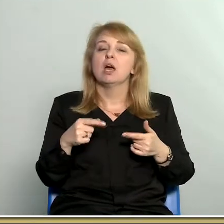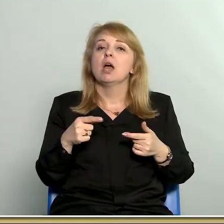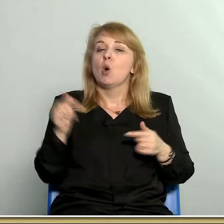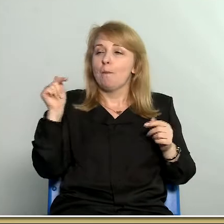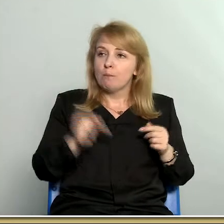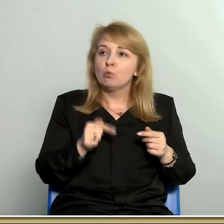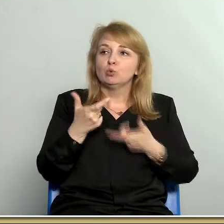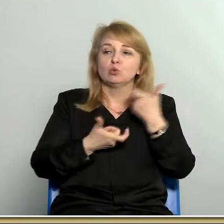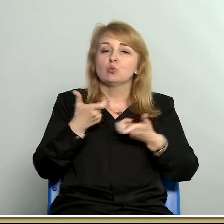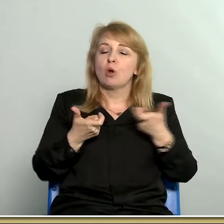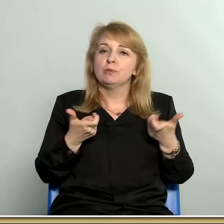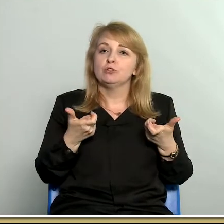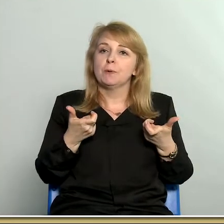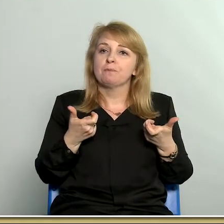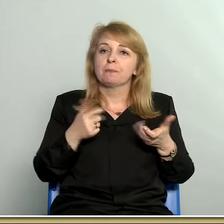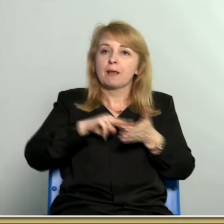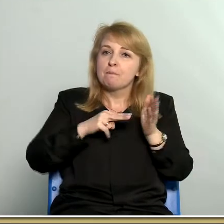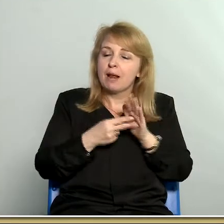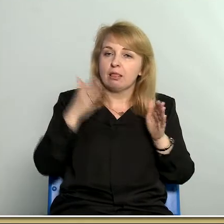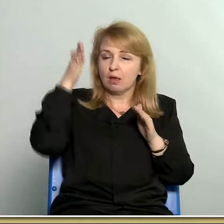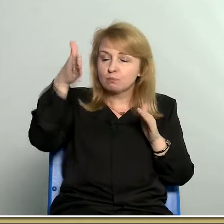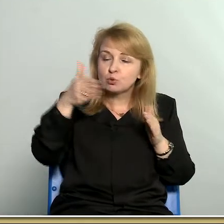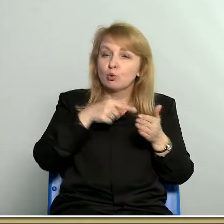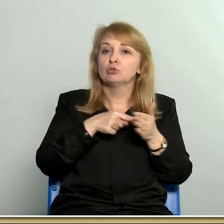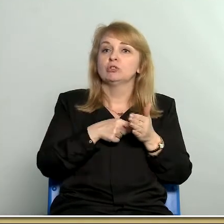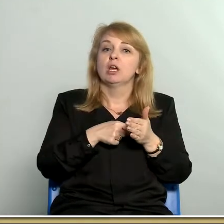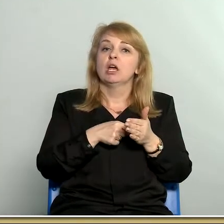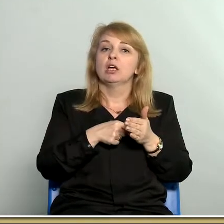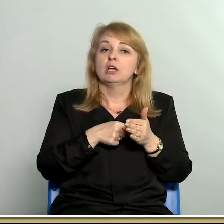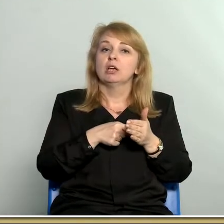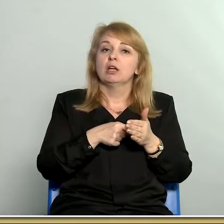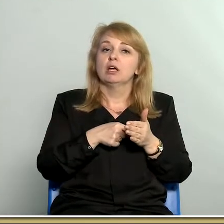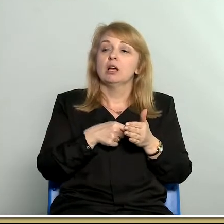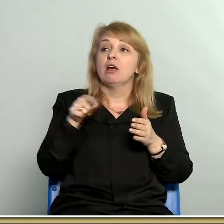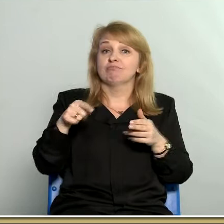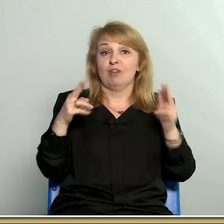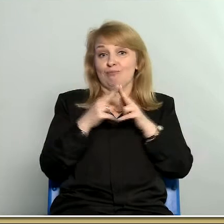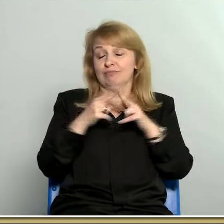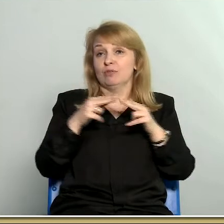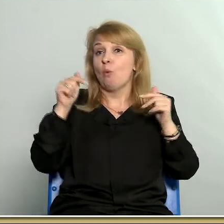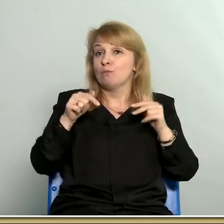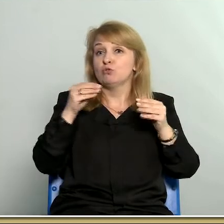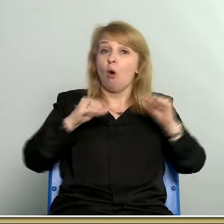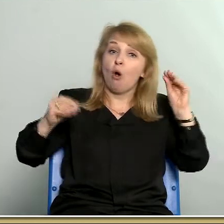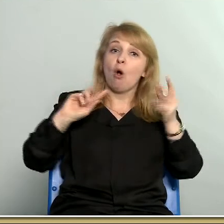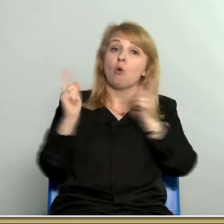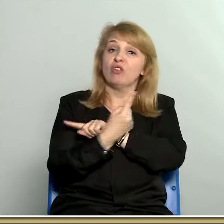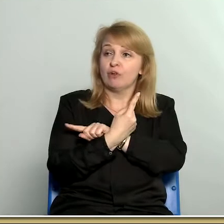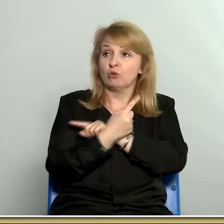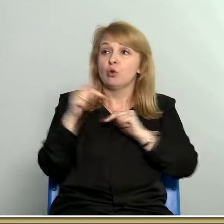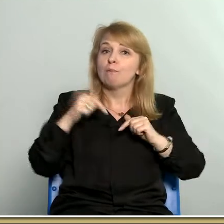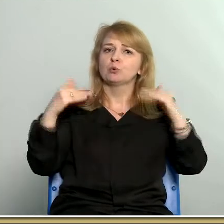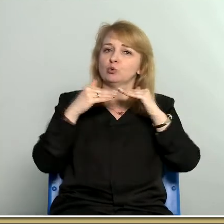strategii, przemyka się, przemyka się w takie zapisy, żeby tę relację odwracać, robić wszystko, aby tę relację odwracać i